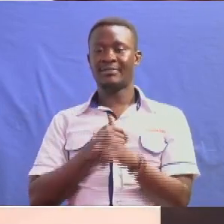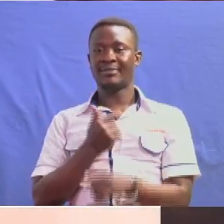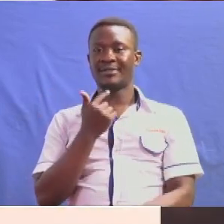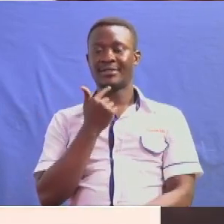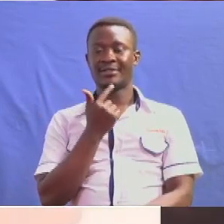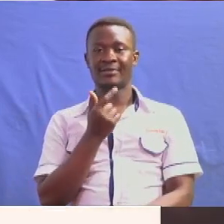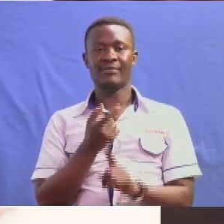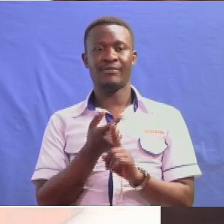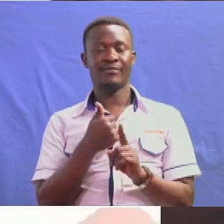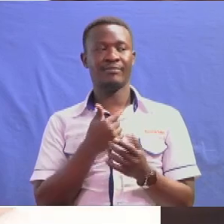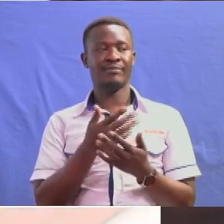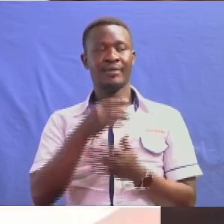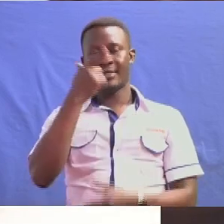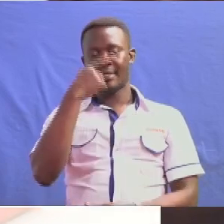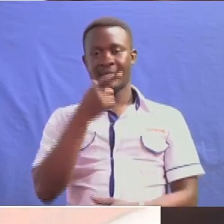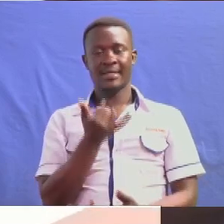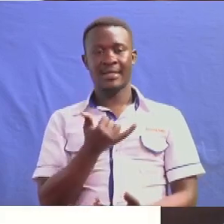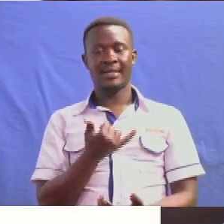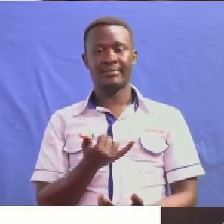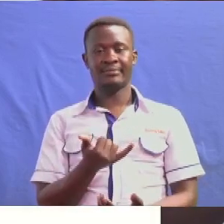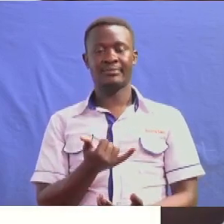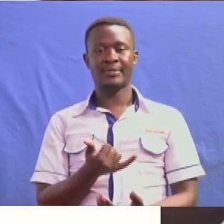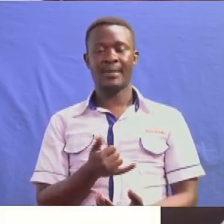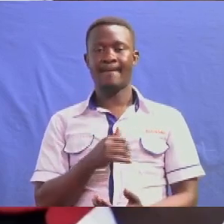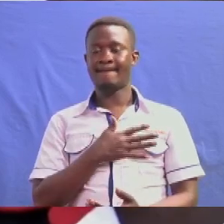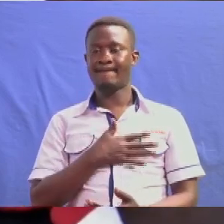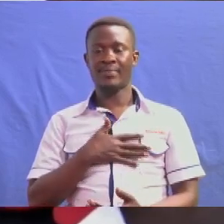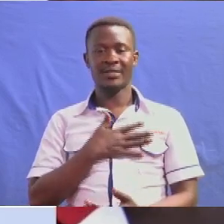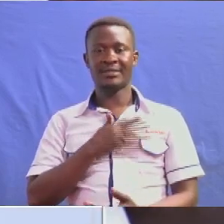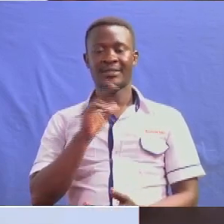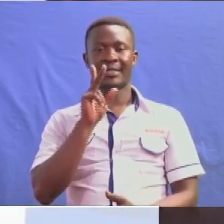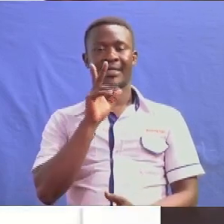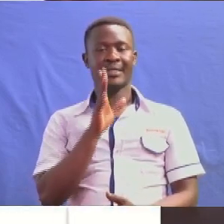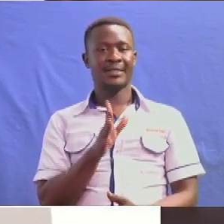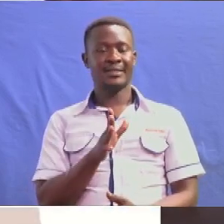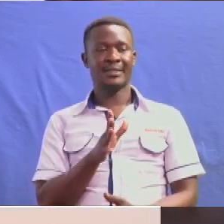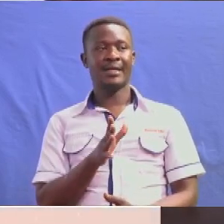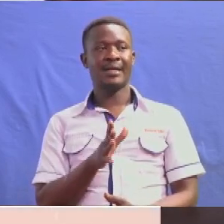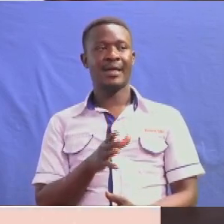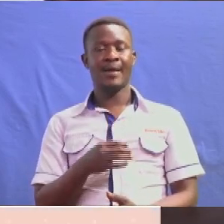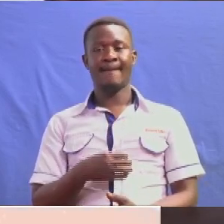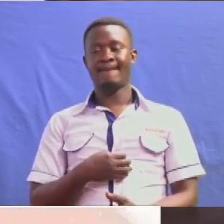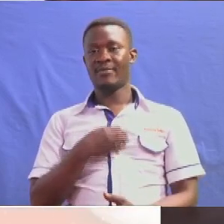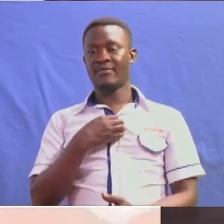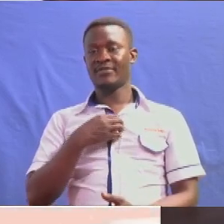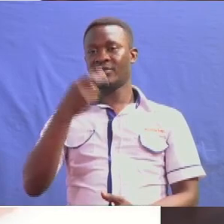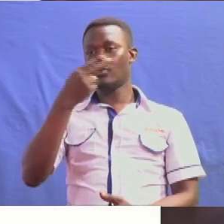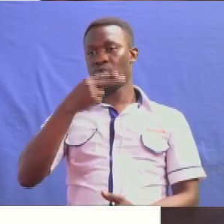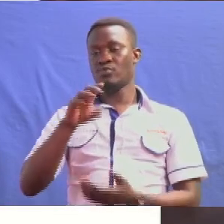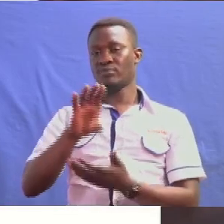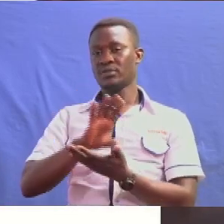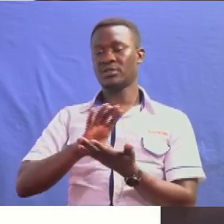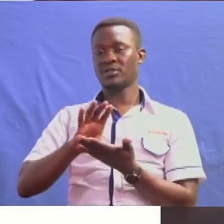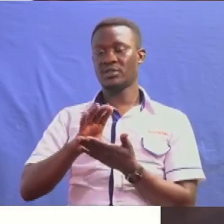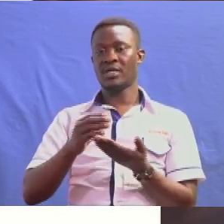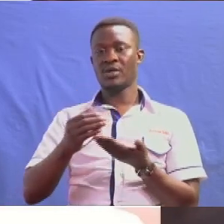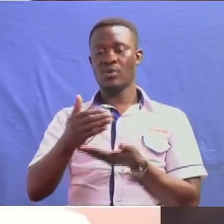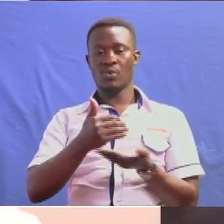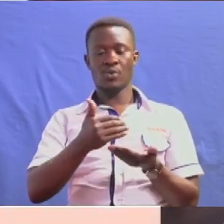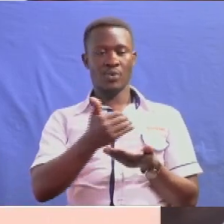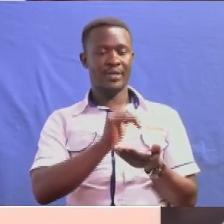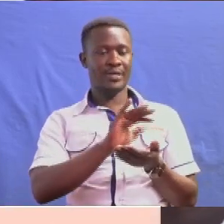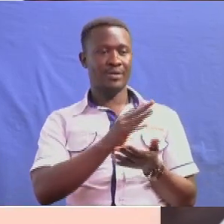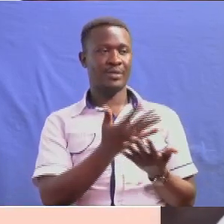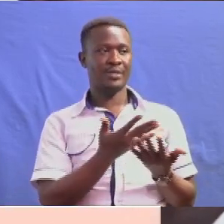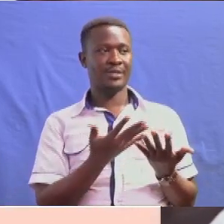it from Vika here that please Kenyans visit the Huduma Centers, collect your